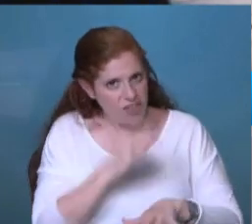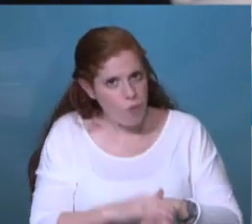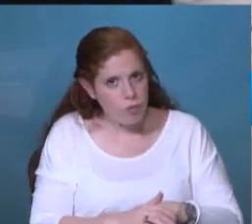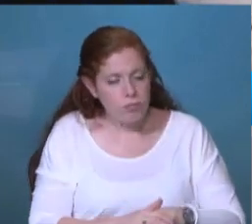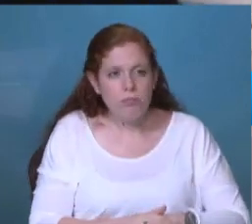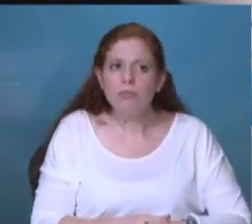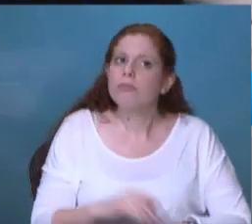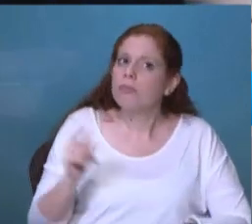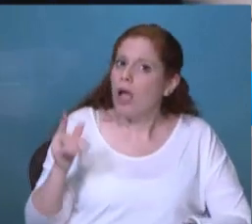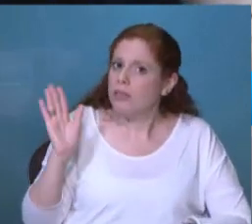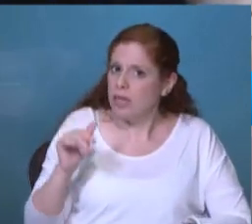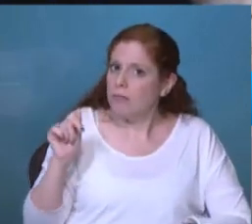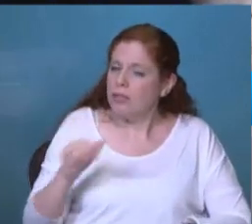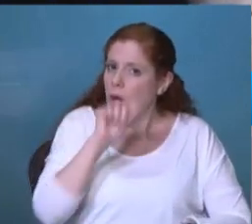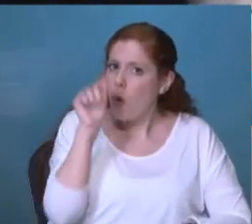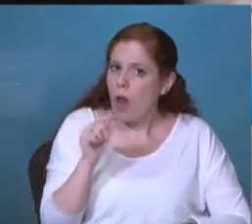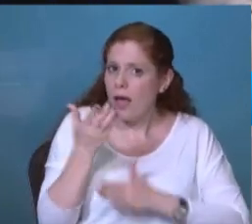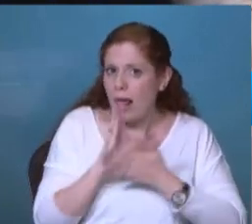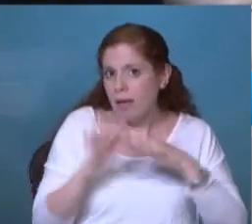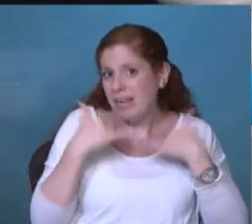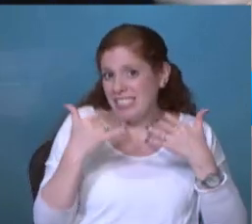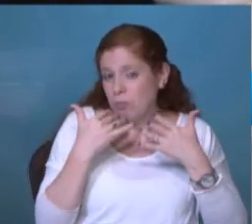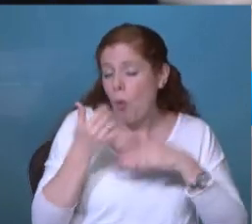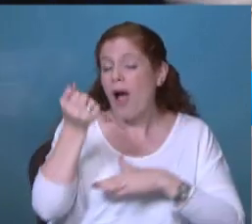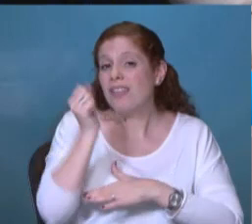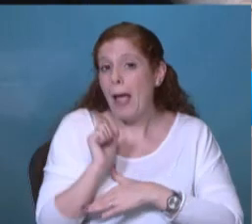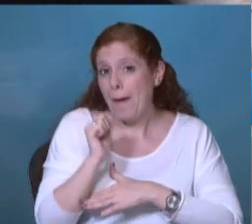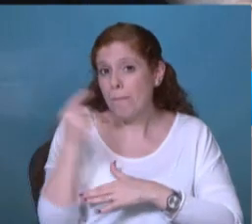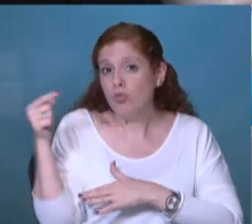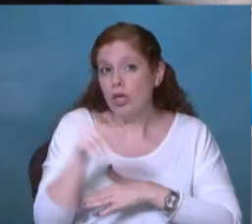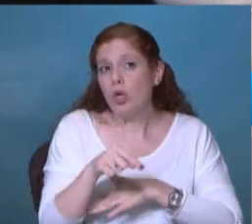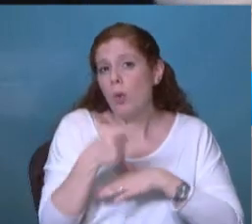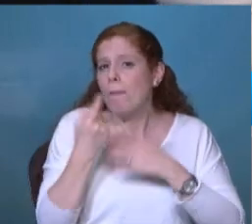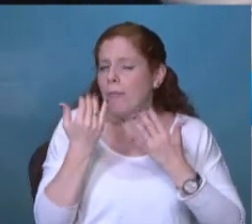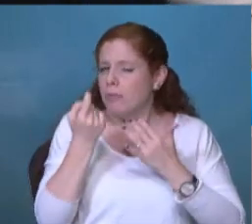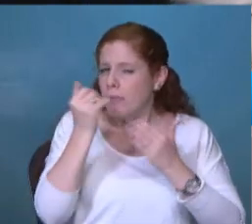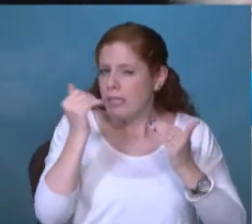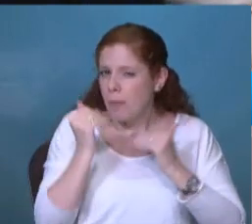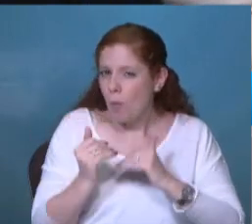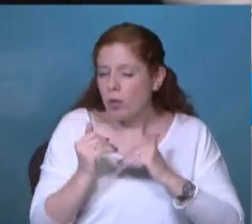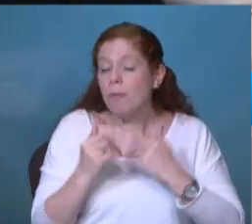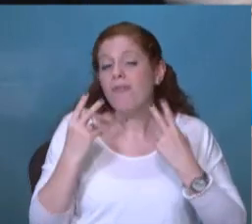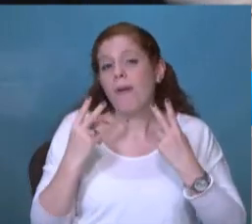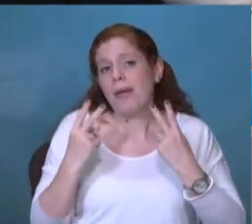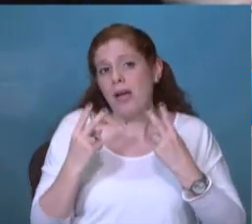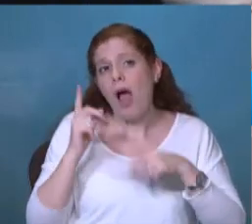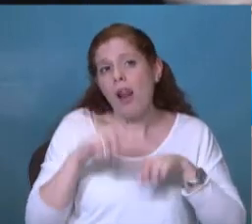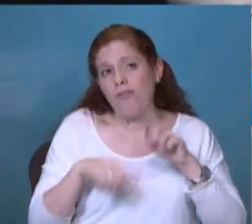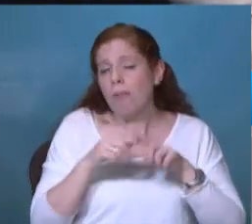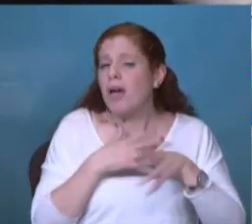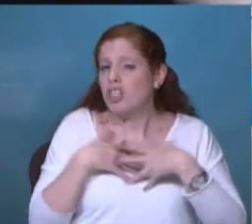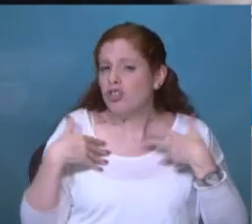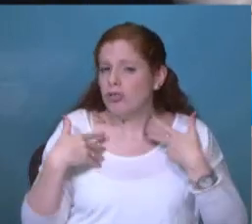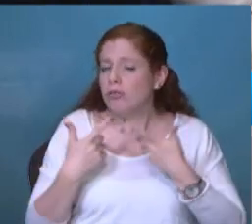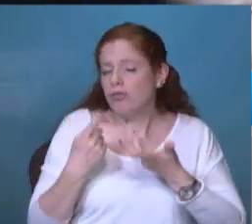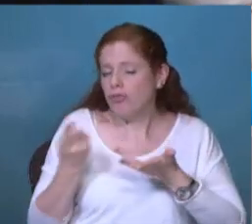אז גם זה אולי חלק מהסיפור, התיירים שהגיעו במספרים קצת פחותים, ובעיקר לפעמים מרגישים שעושים גם עליהם